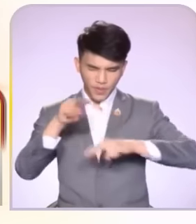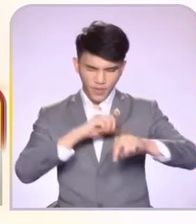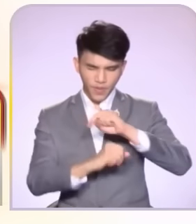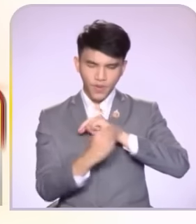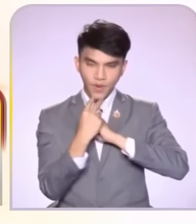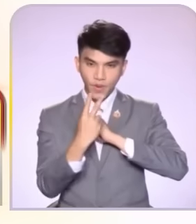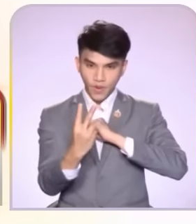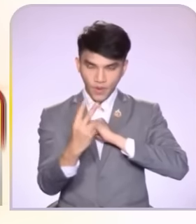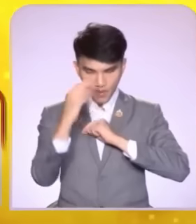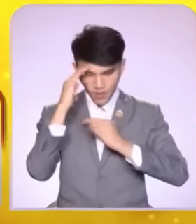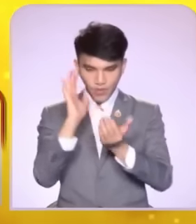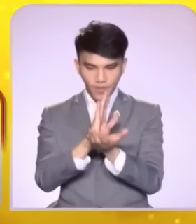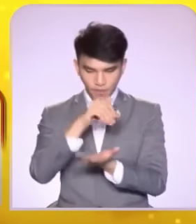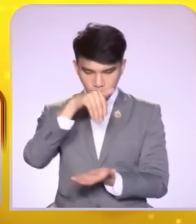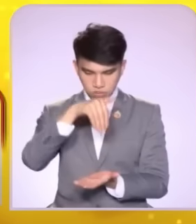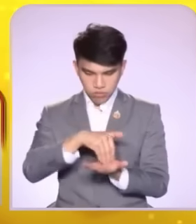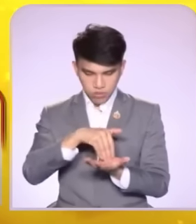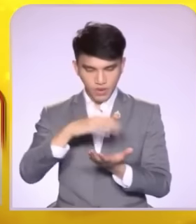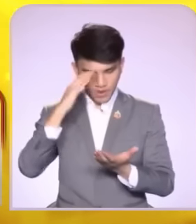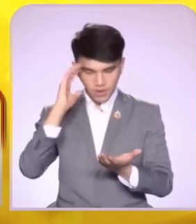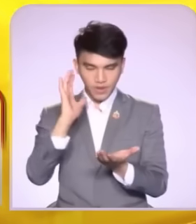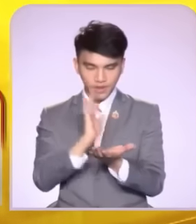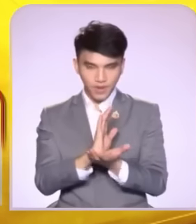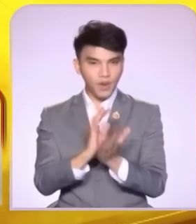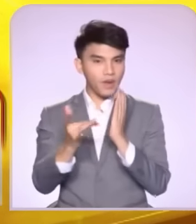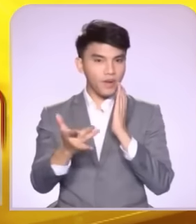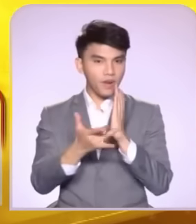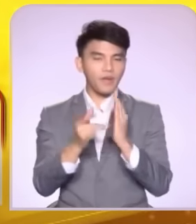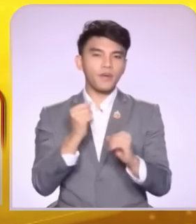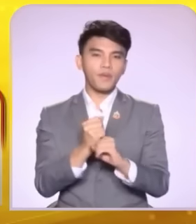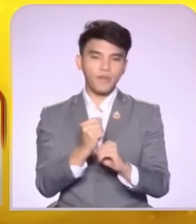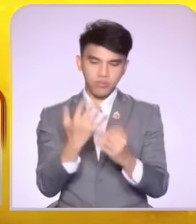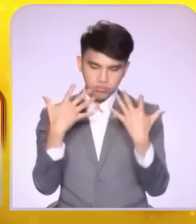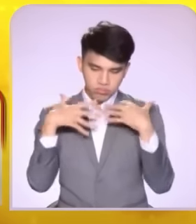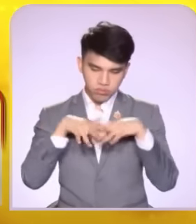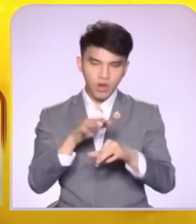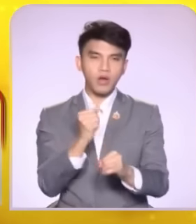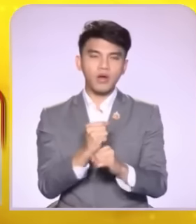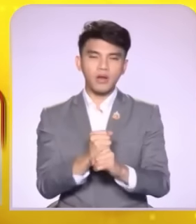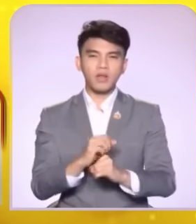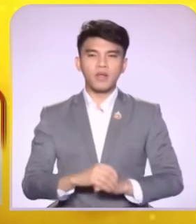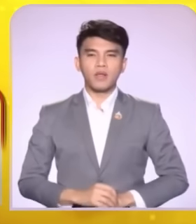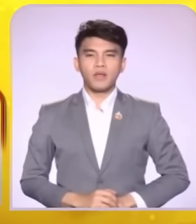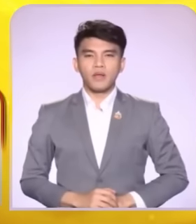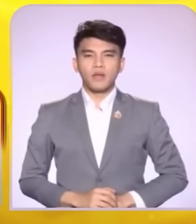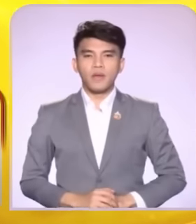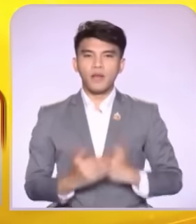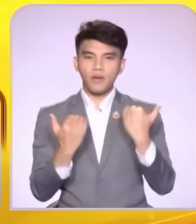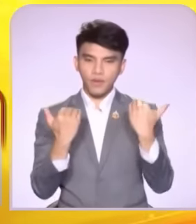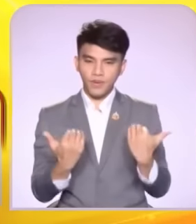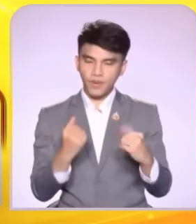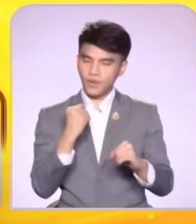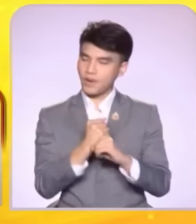มีกองบัญชาการตำรวจสอบสวนกลางกองบัญชาการตำรวจไซเบอร์ทำงานร่วมกันเขาบอกว่าเบื้องต้นธุรกิ